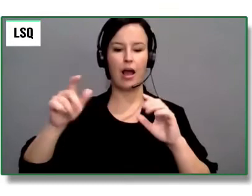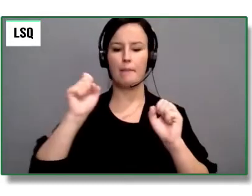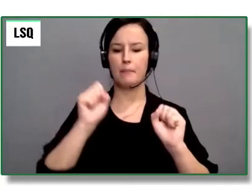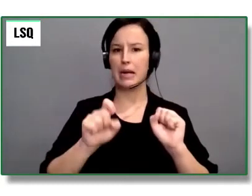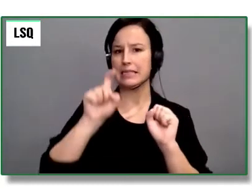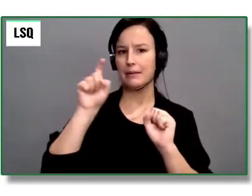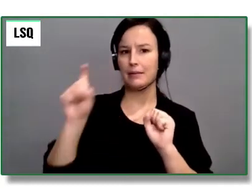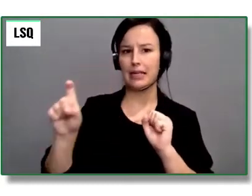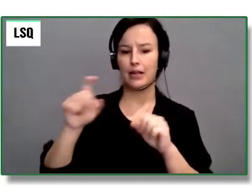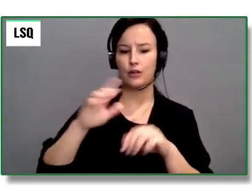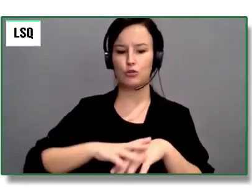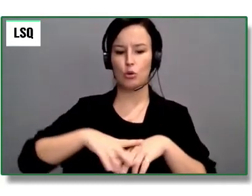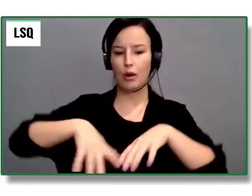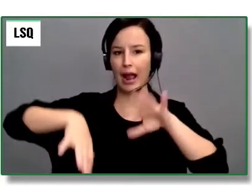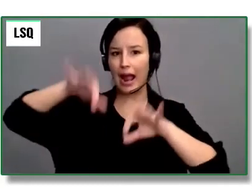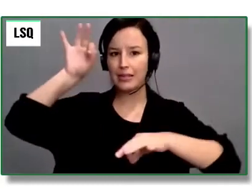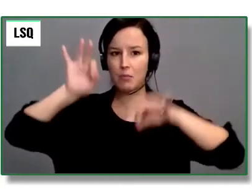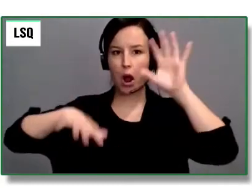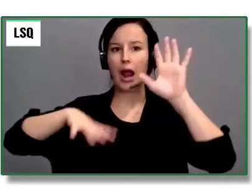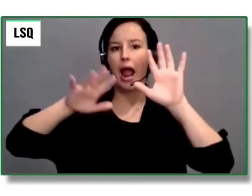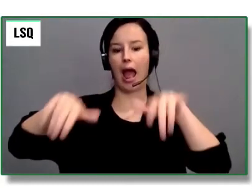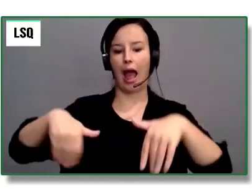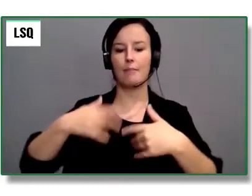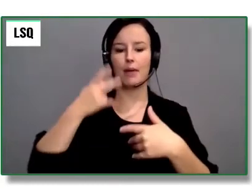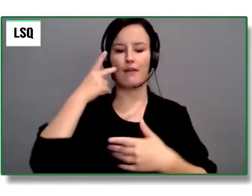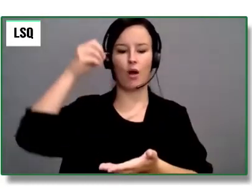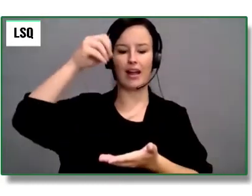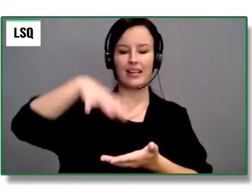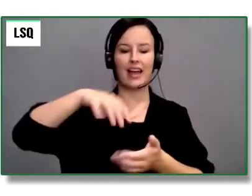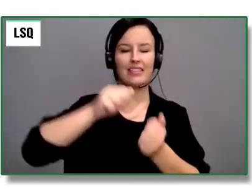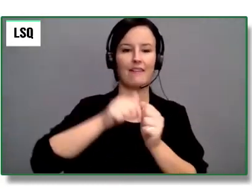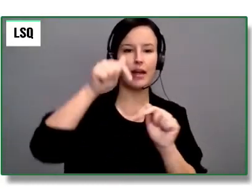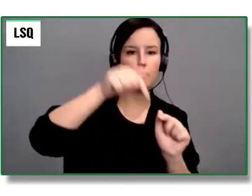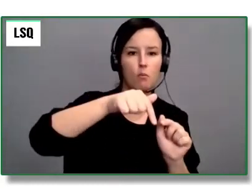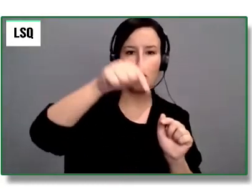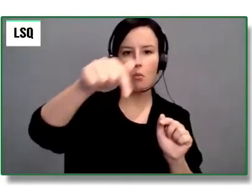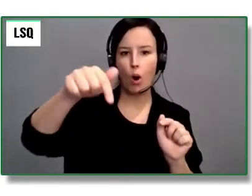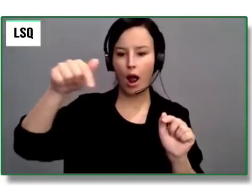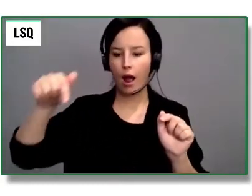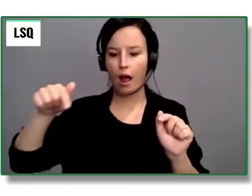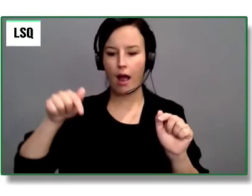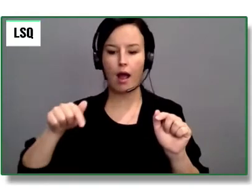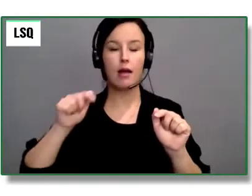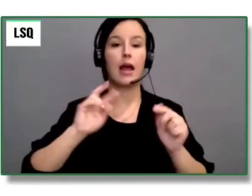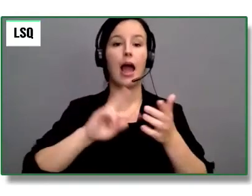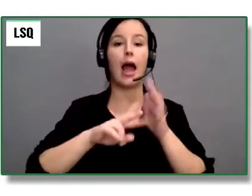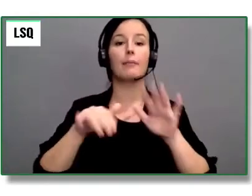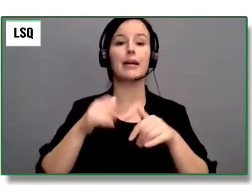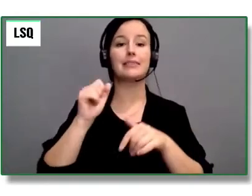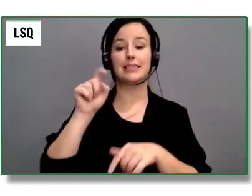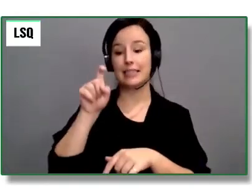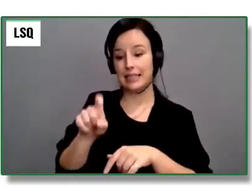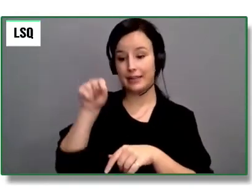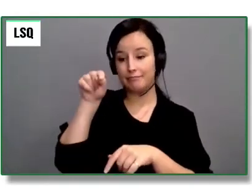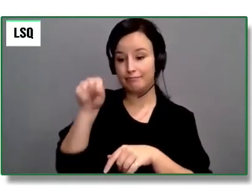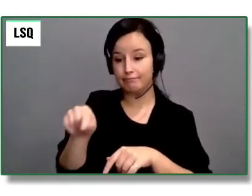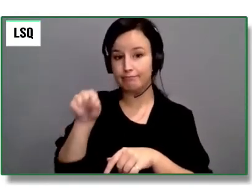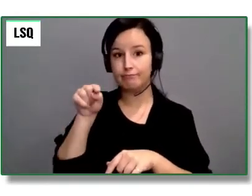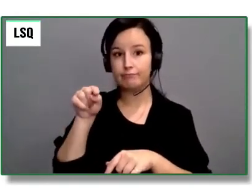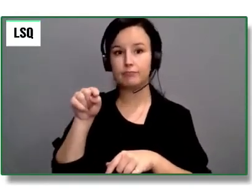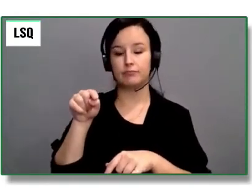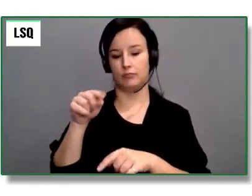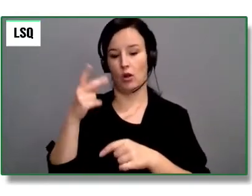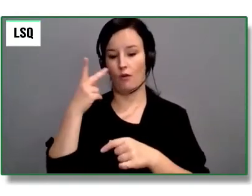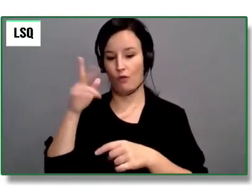« Explorer ». Et ça montre une carte avec des points dessus. Bon, si je clique sur un point, ça dit explorer cet